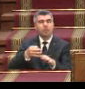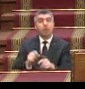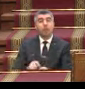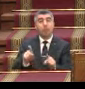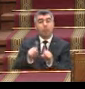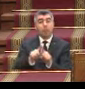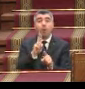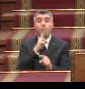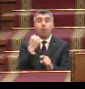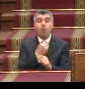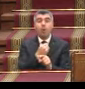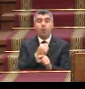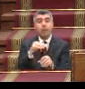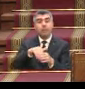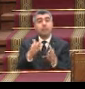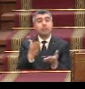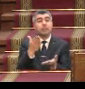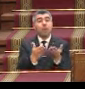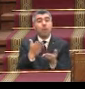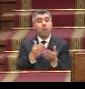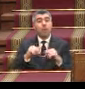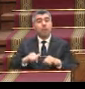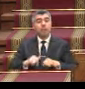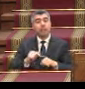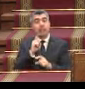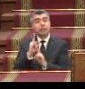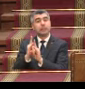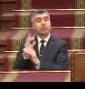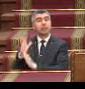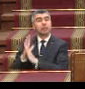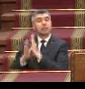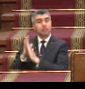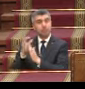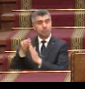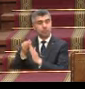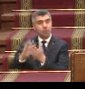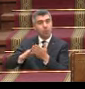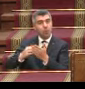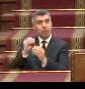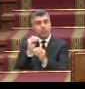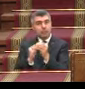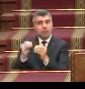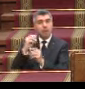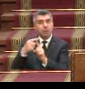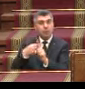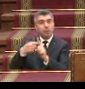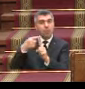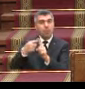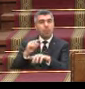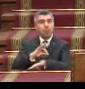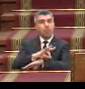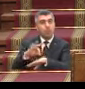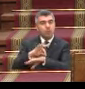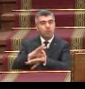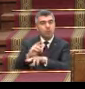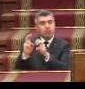عباس الفاسي سباقة إلى مأسسته، وتوج آنذاك بالزيادة في أجور الموظفين